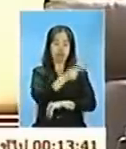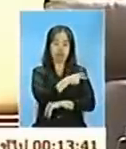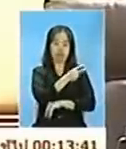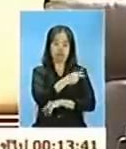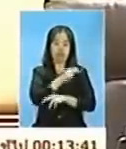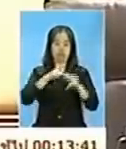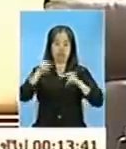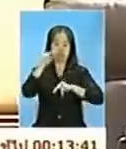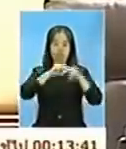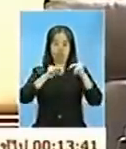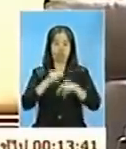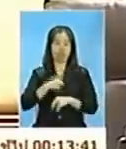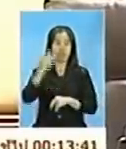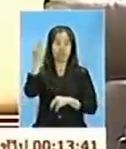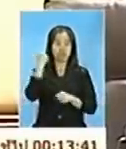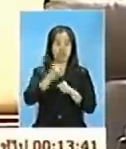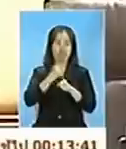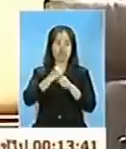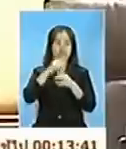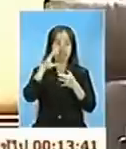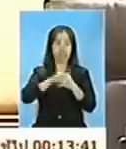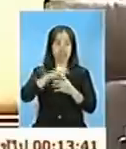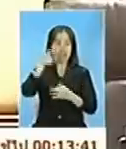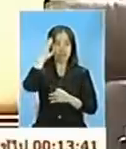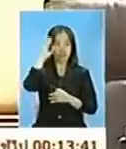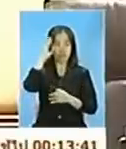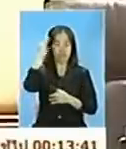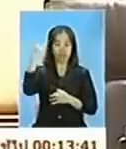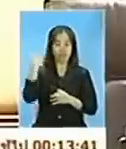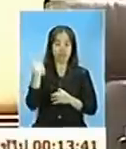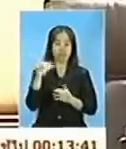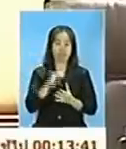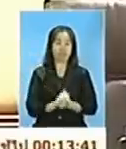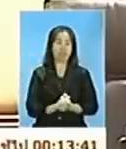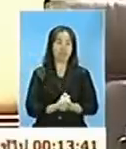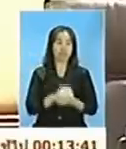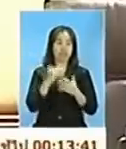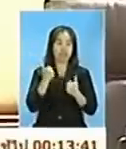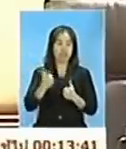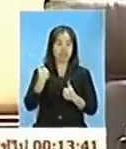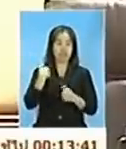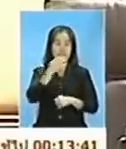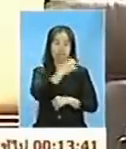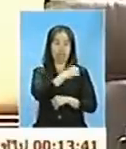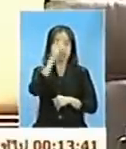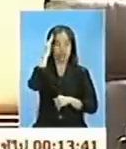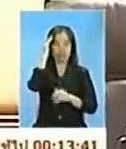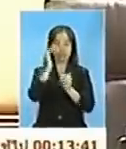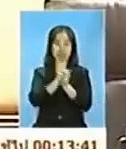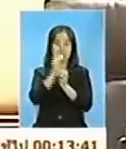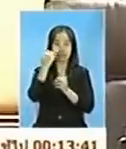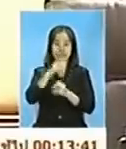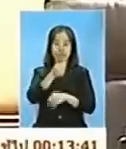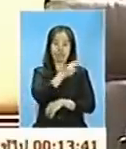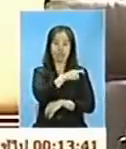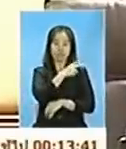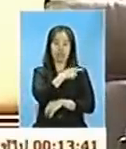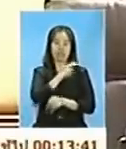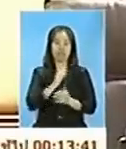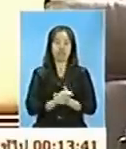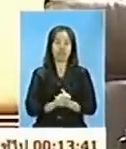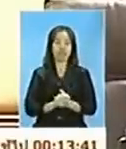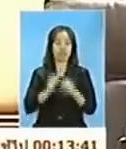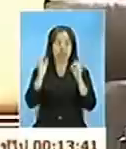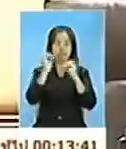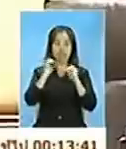คยเป็นนายทหารแล้วก็มีปัญหาออกไปแล้วกลับมาวันนี้เป็นนายตำรวจยศร้อยตำรวจโทไม่เคย